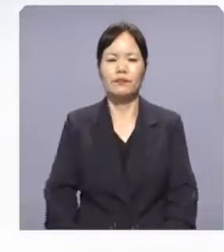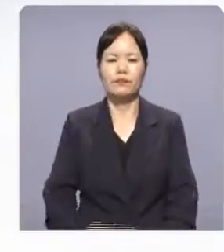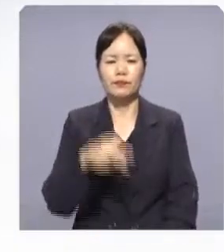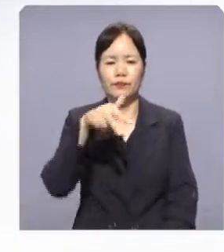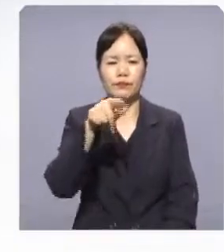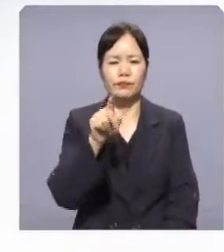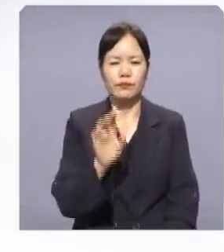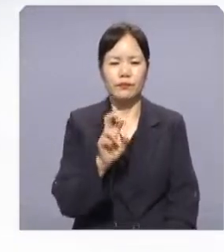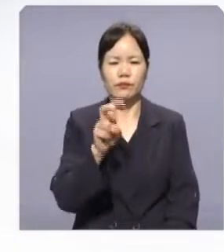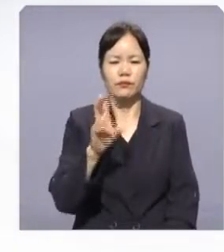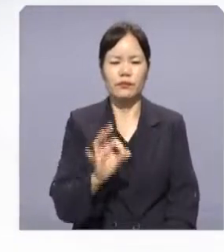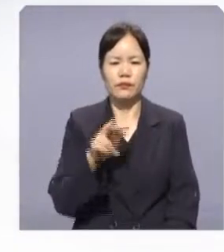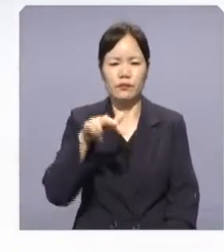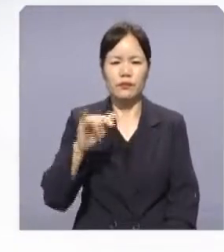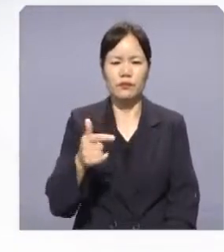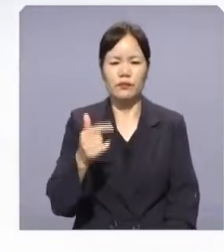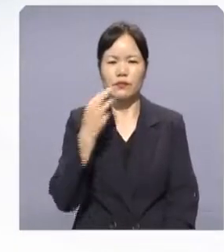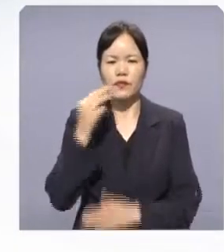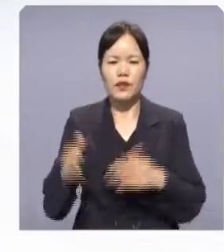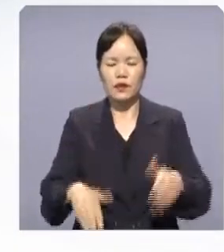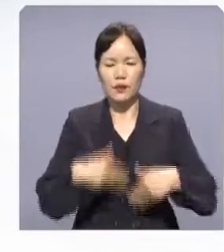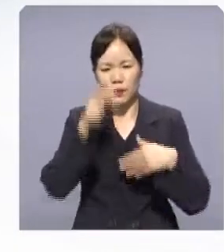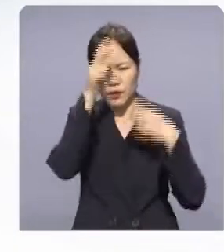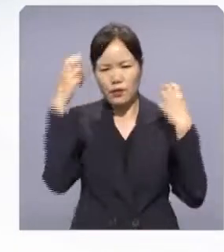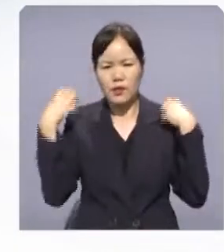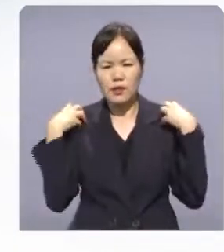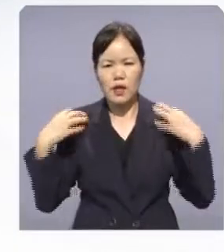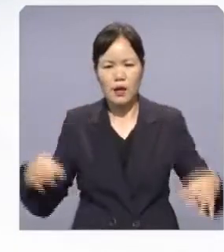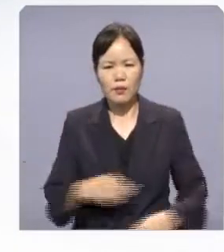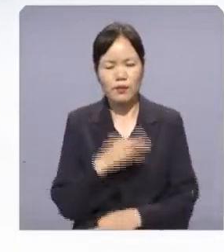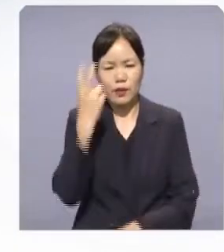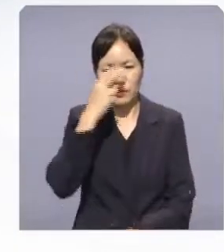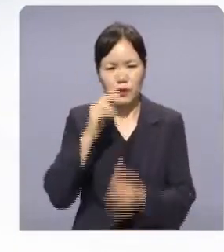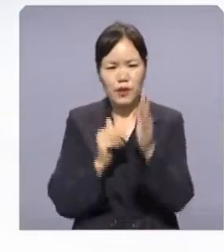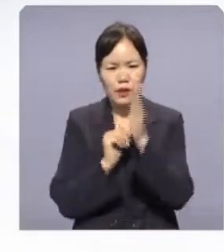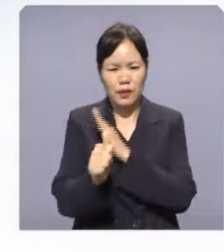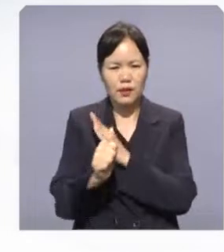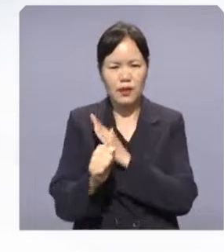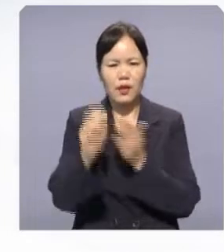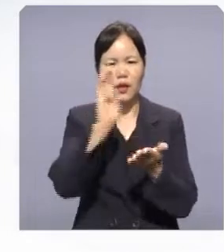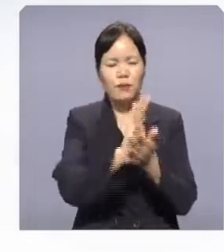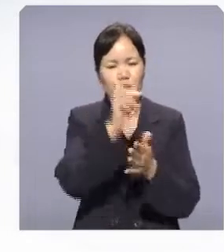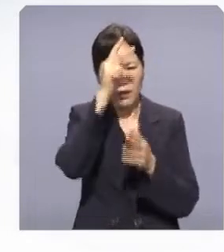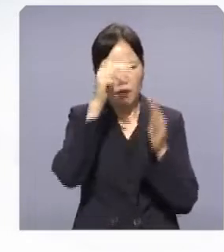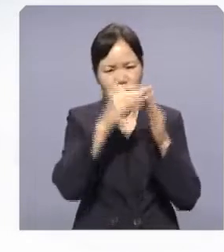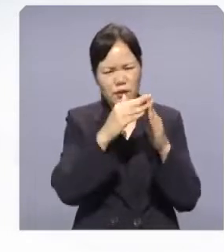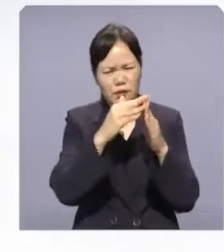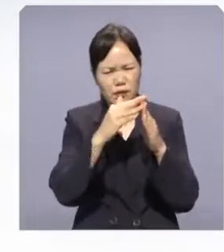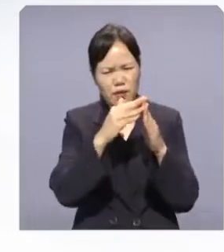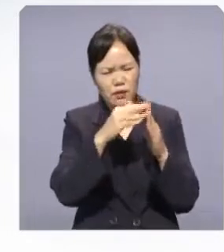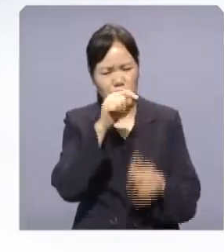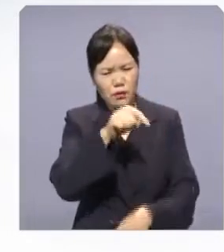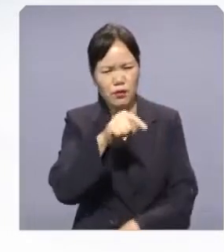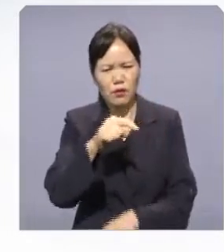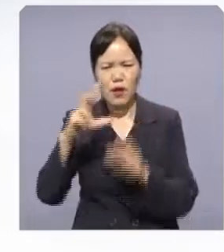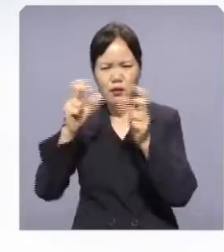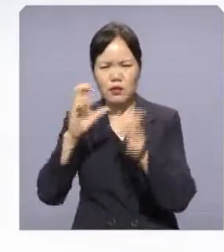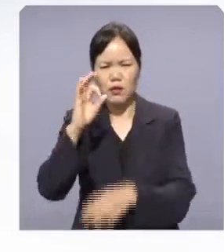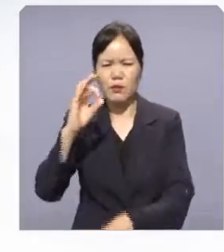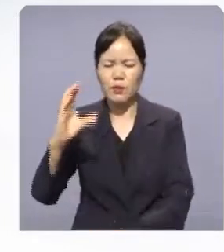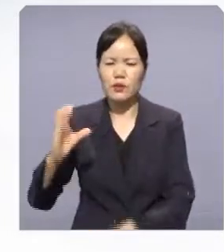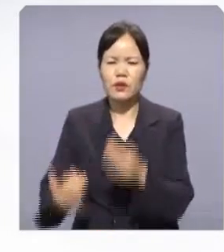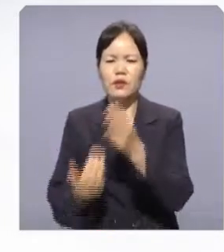정명진 경기남부청 반부패 경제범죄수사대장은 분당서가 성남FC 사건 때문에